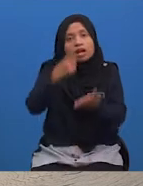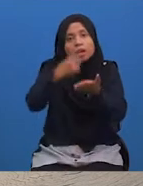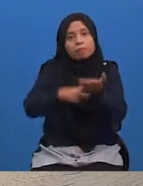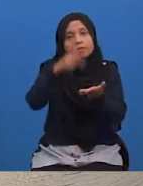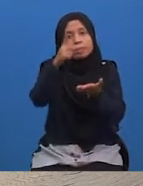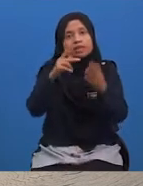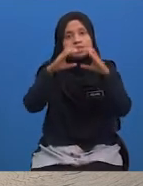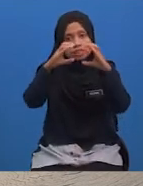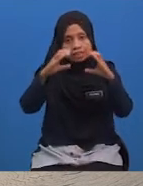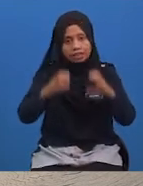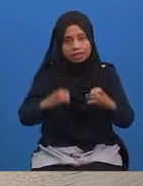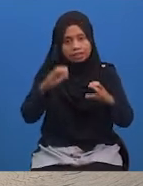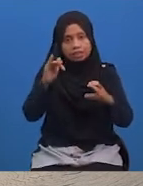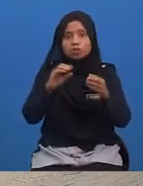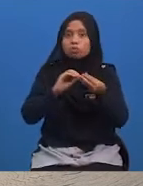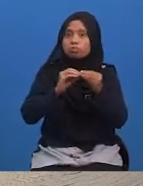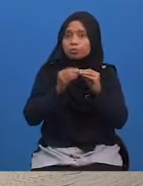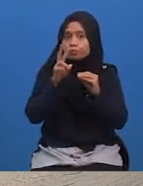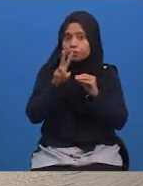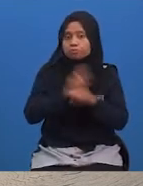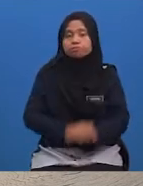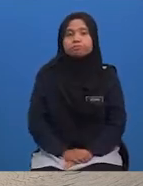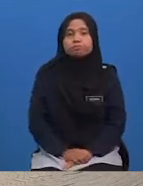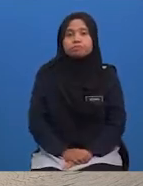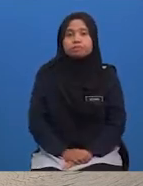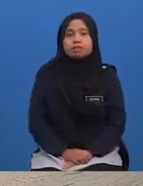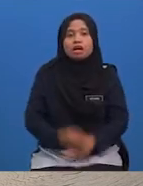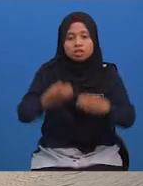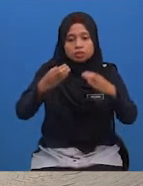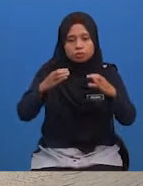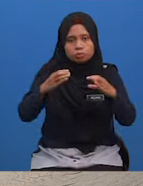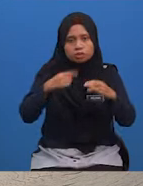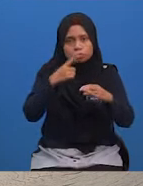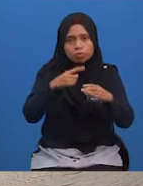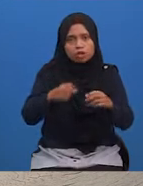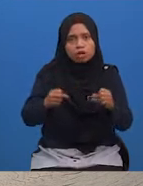Apakah cara yang kedua, murid-murid? Cuba sebut dengan kuat.